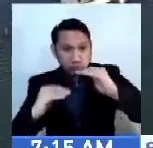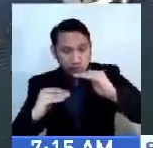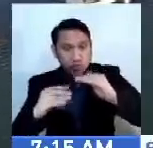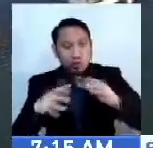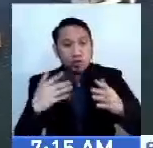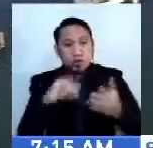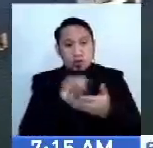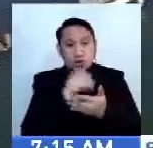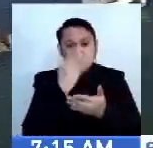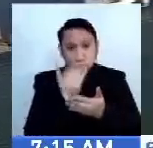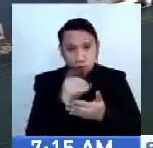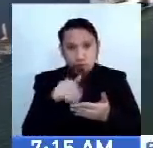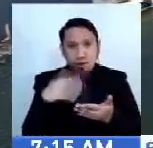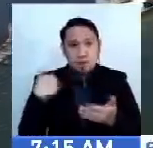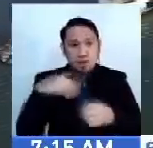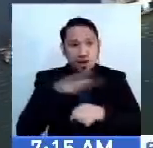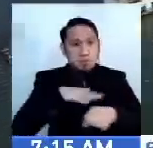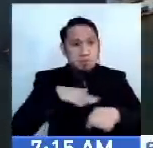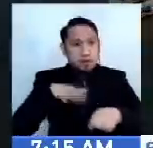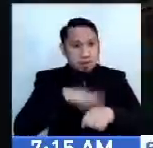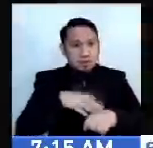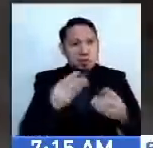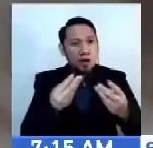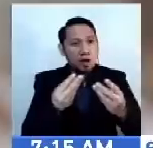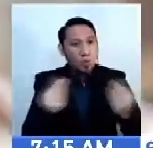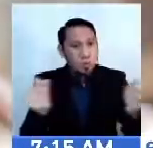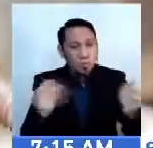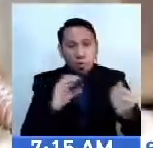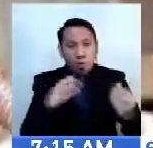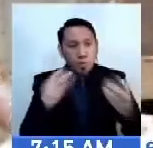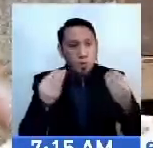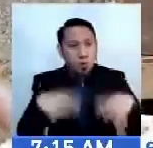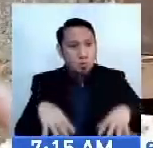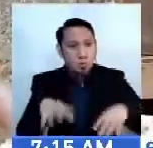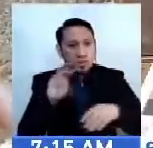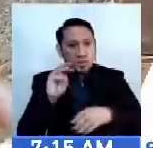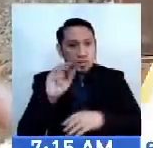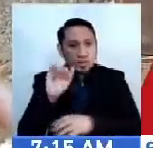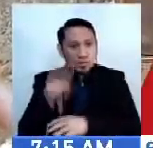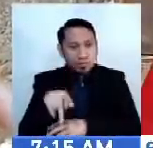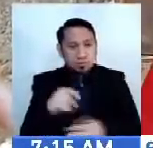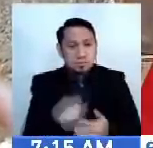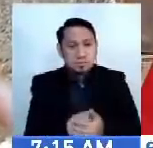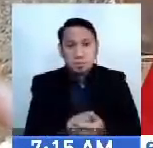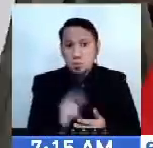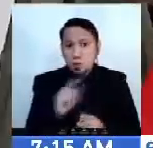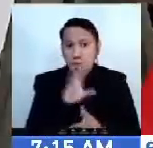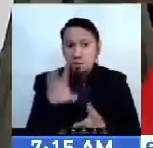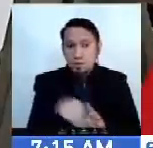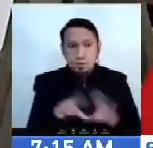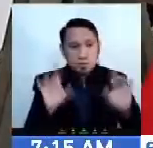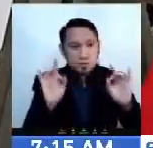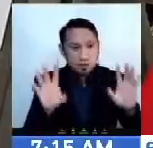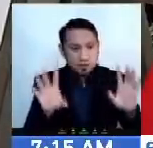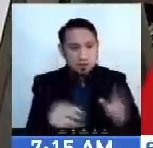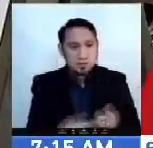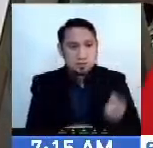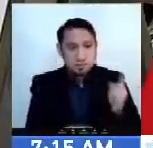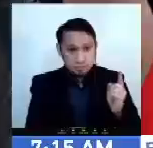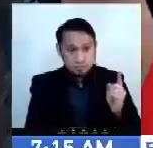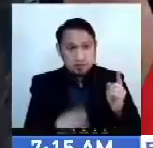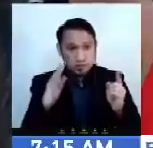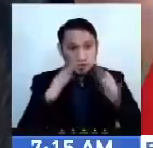na lulubog o mawawala sa mapa. Kasama sa mga delikadong lugar ang kinatatayuan ng bahay ni Nanay